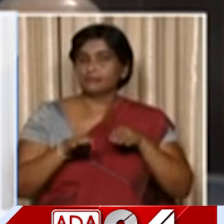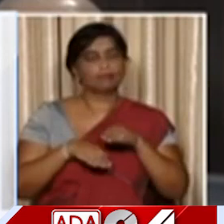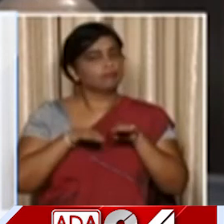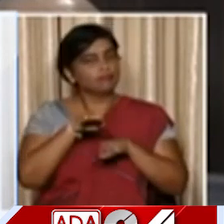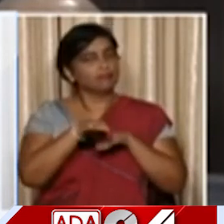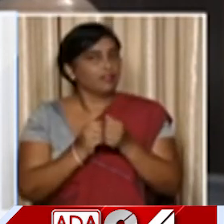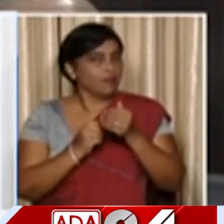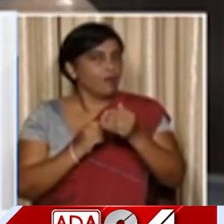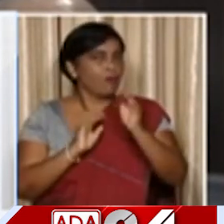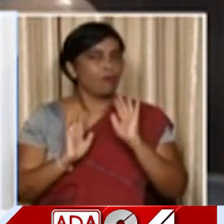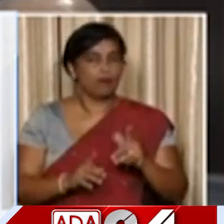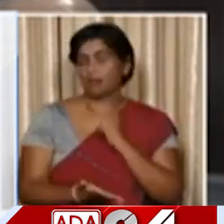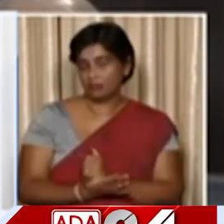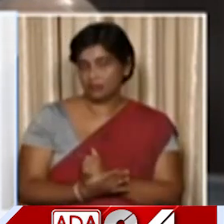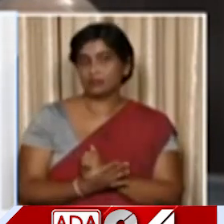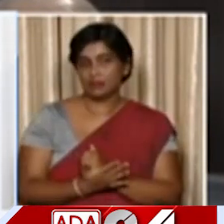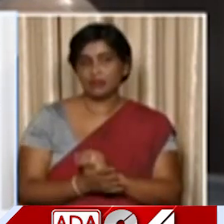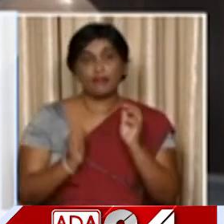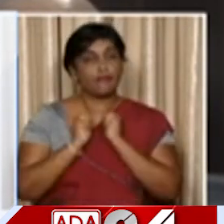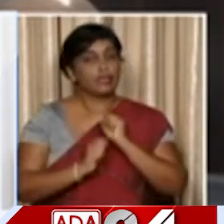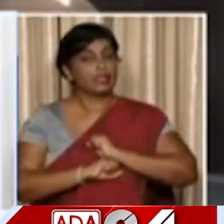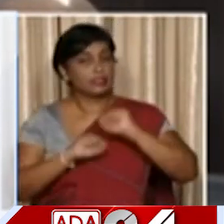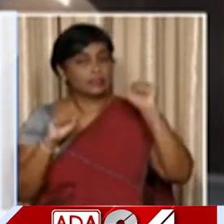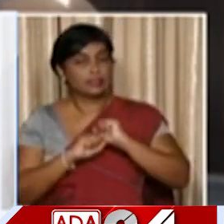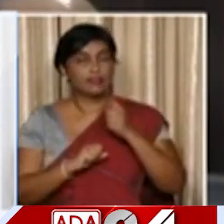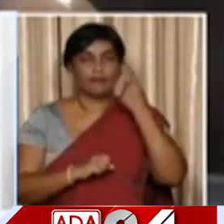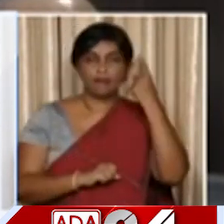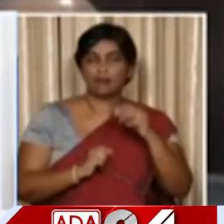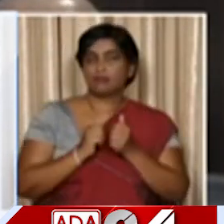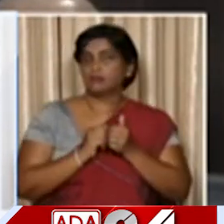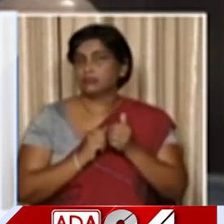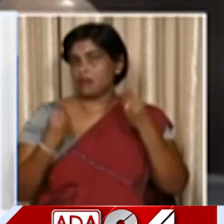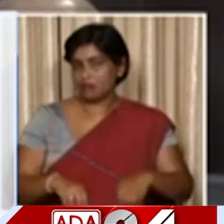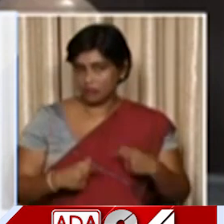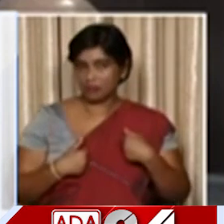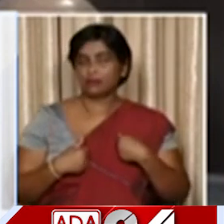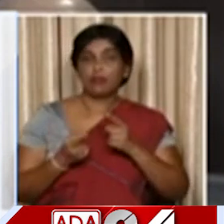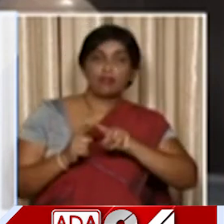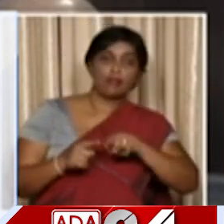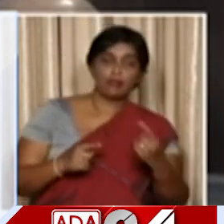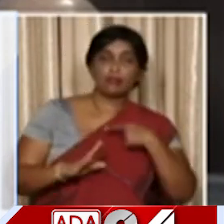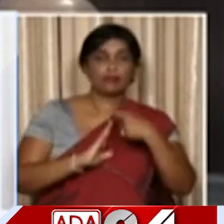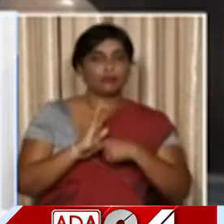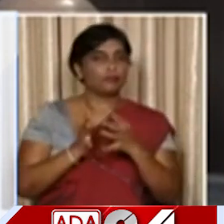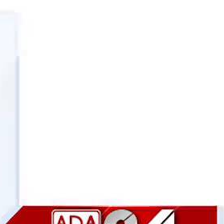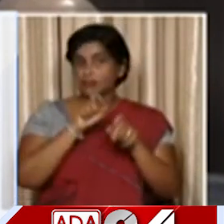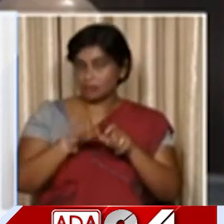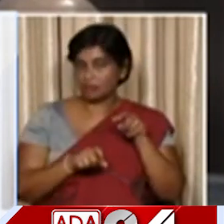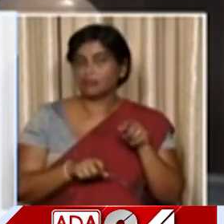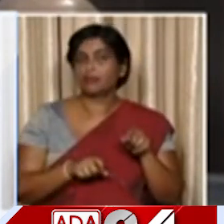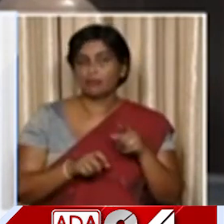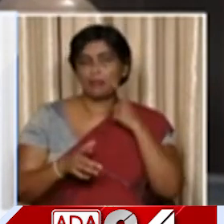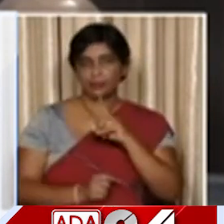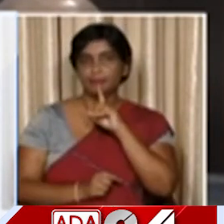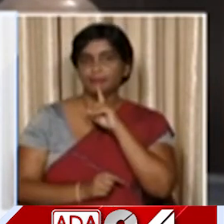පියවර ඉදිරියට යා යුතුයි. ඒ අසීරු ගමන වැඩ වර්ජන නිසා එක් පැත්තකින් ඉදිරි ගමන අඩාල වෙලා අනික් පැත්තෙන් රටේ බහුතර ජනතාව